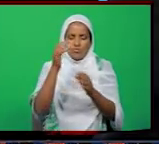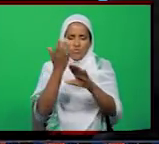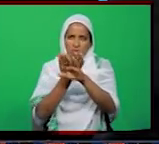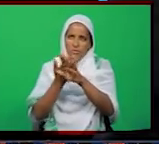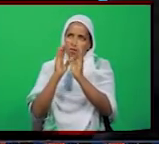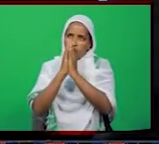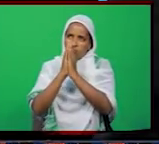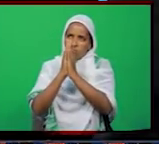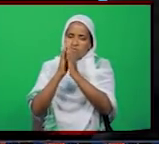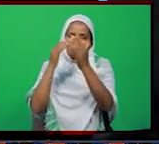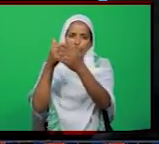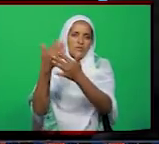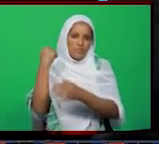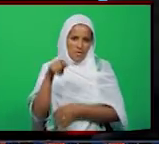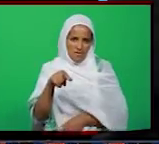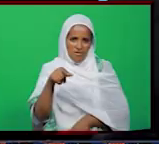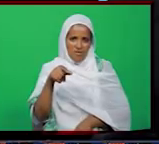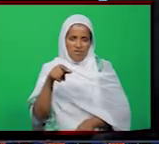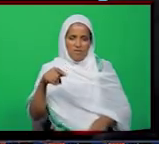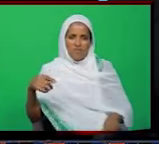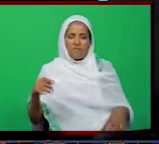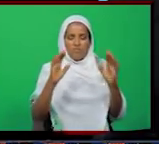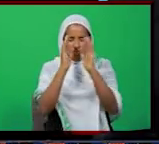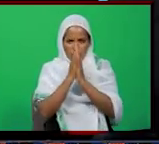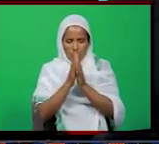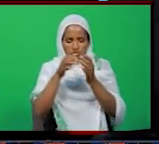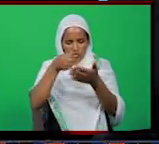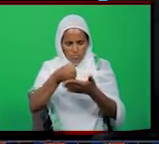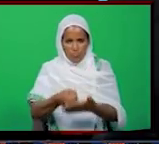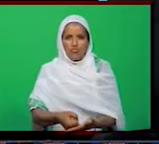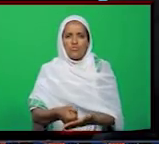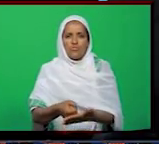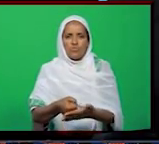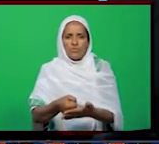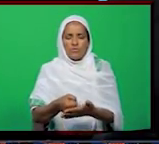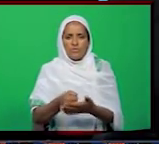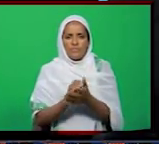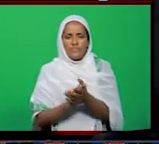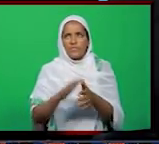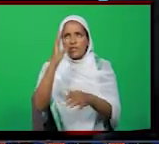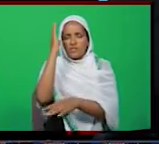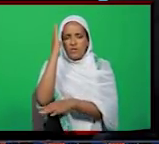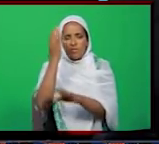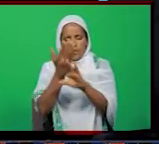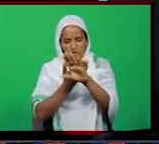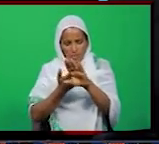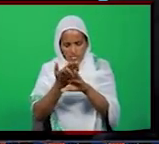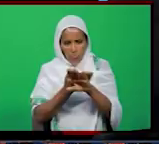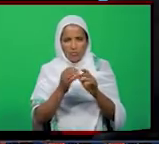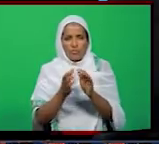ልመናቸውን ማቅረብ ነበር። በጸሎት ጸኑ። እግዚአብሔርን